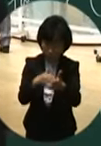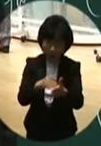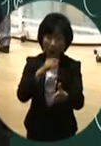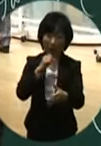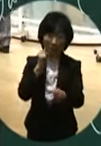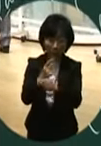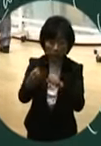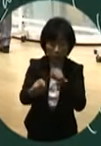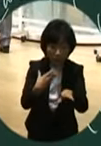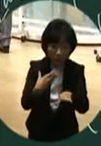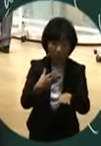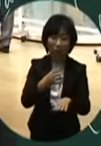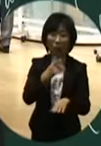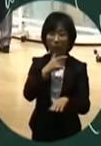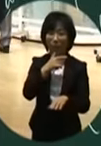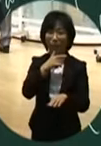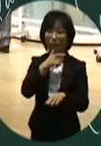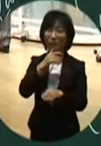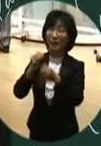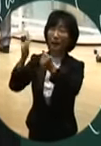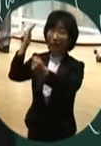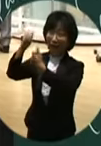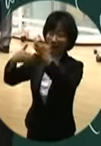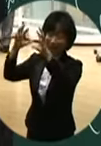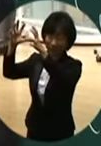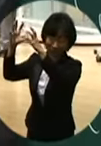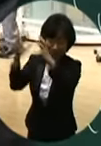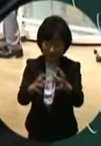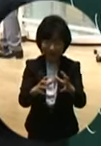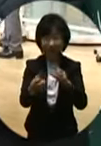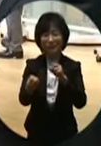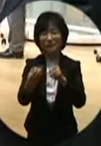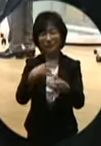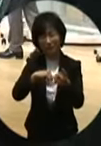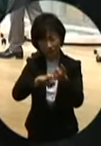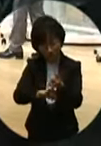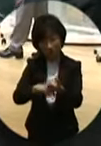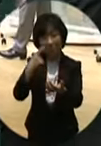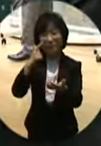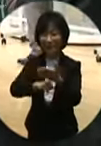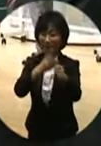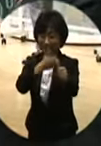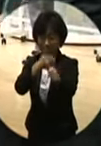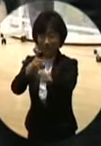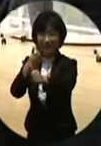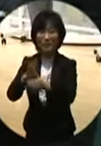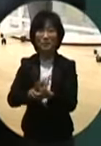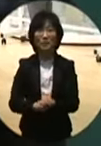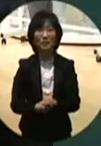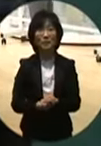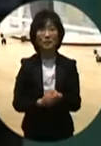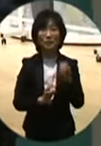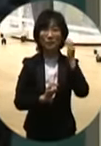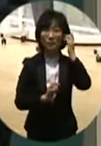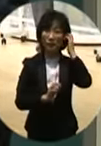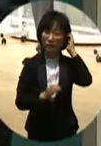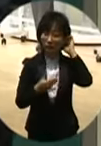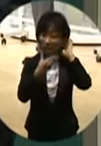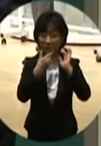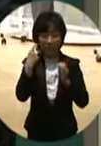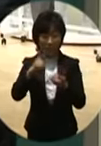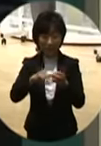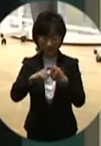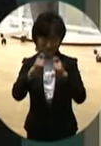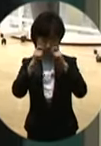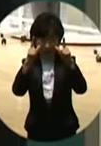나라. The kingdom of God. 네, 꼭 이 축복 찾으시길 바랍니다. I hope you absolutely find this blessing. 자, 이 눈 뜨면 돼요. 이게 전도자입니다. All you need to do is open your eyes